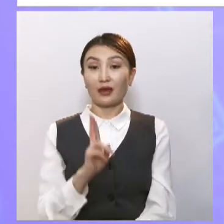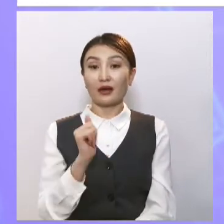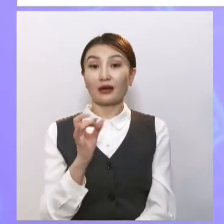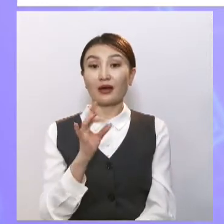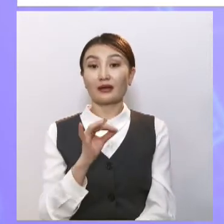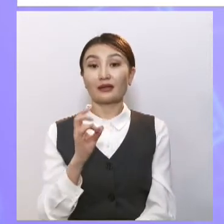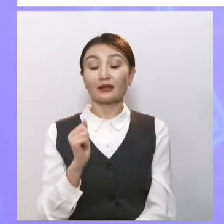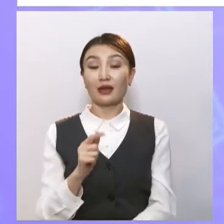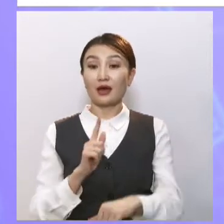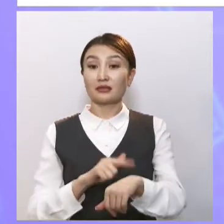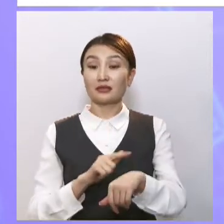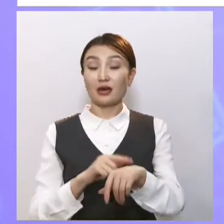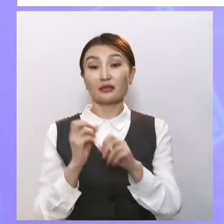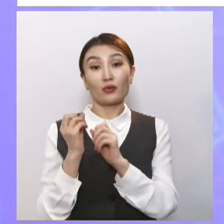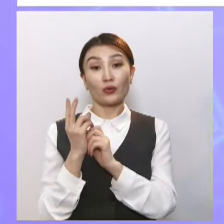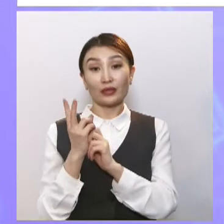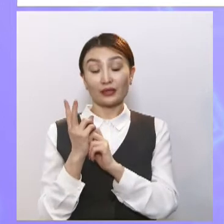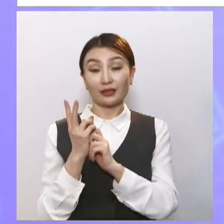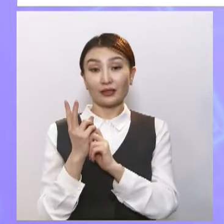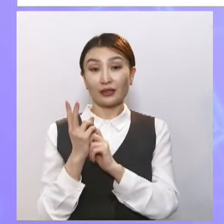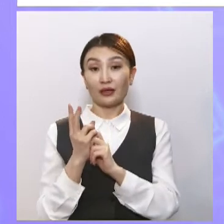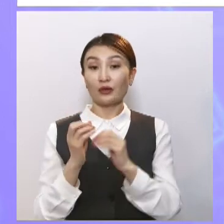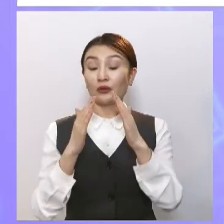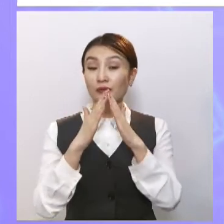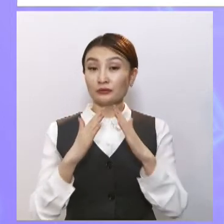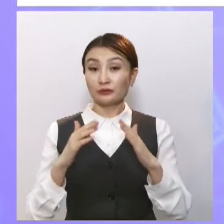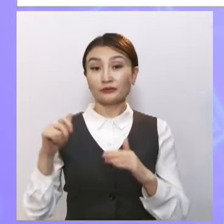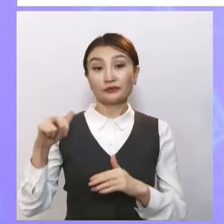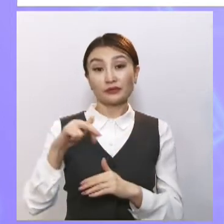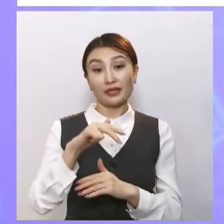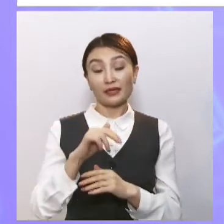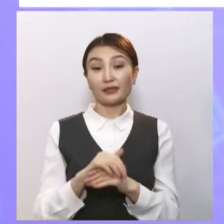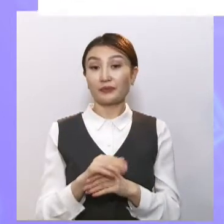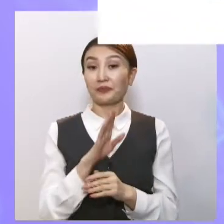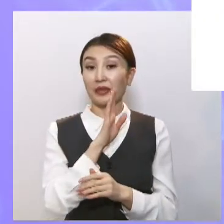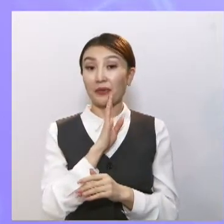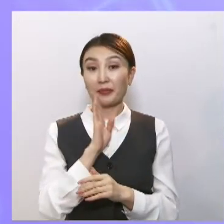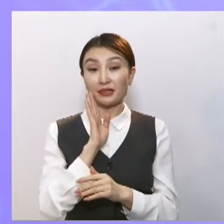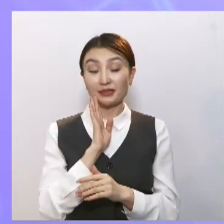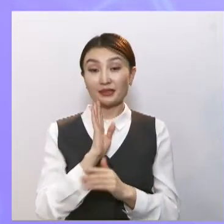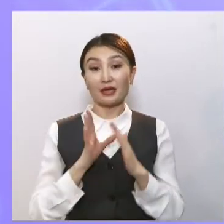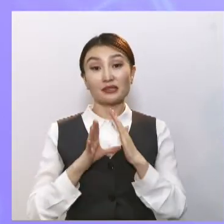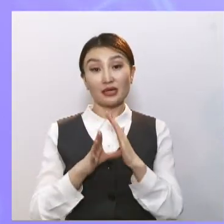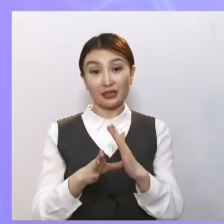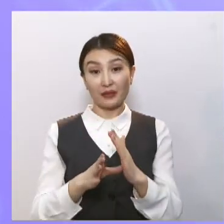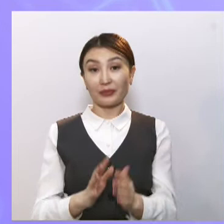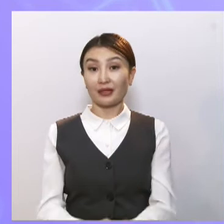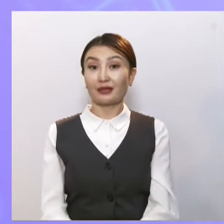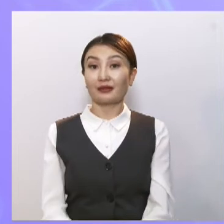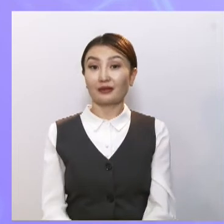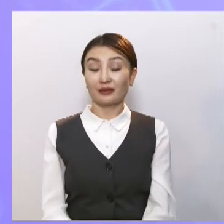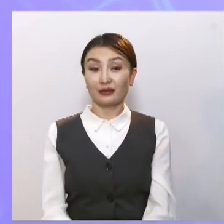Карина саат 12'de үйгө келип апасына жардам